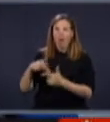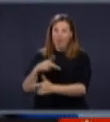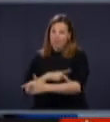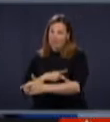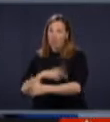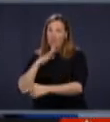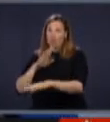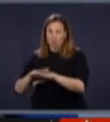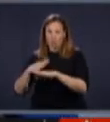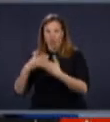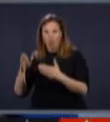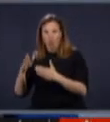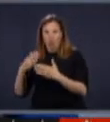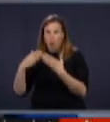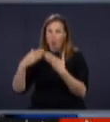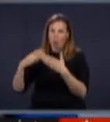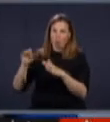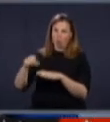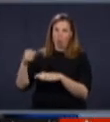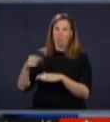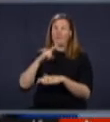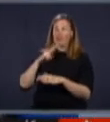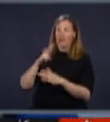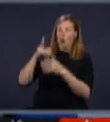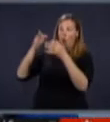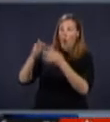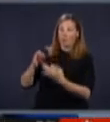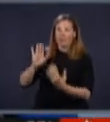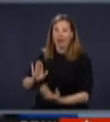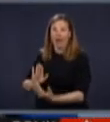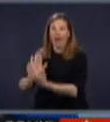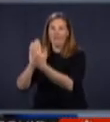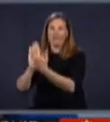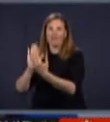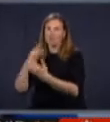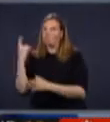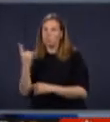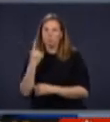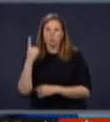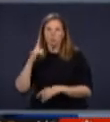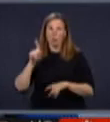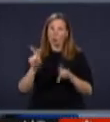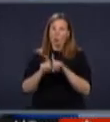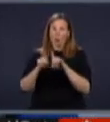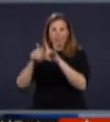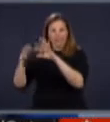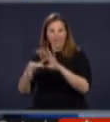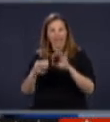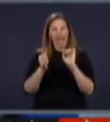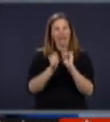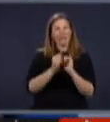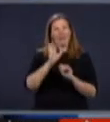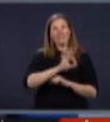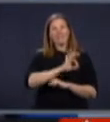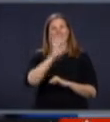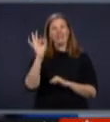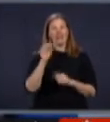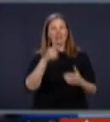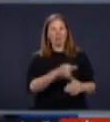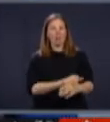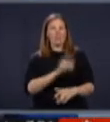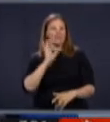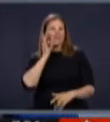etc. Si vous me parlez d'une consultation formelle, il peut y avoir des échanges qui se font à travers nos liens avec la Fédération des médecins spécialistes du Québec, là, mais